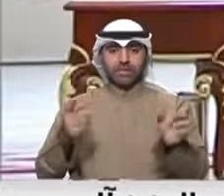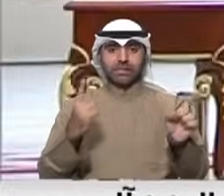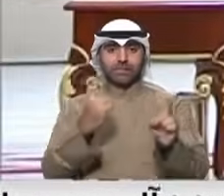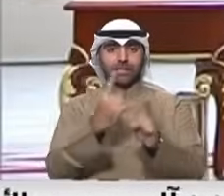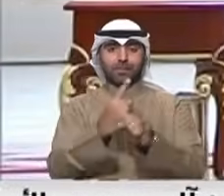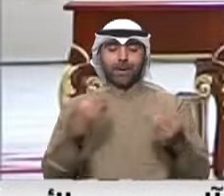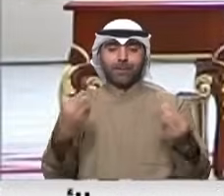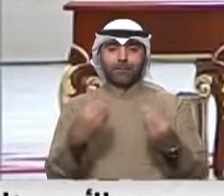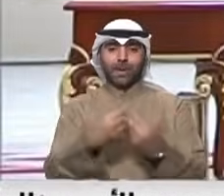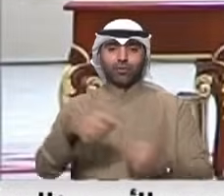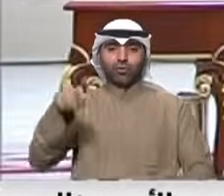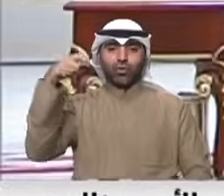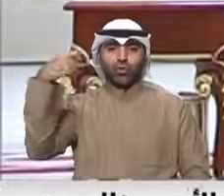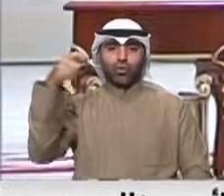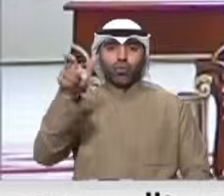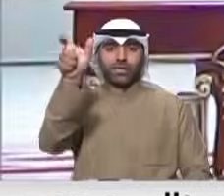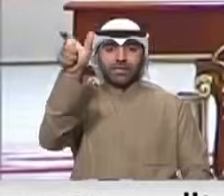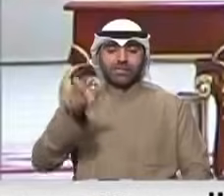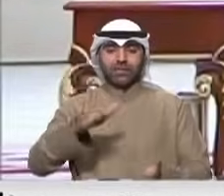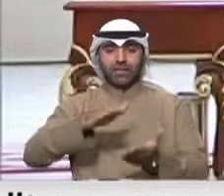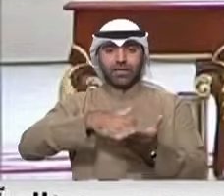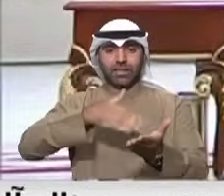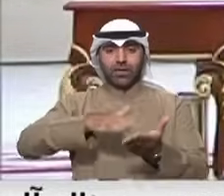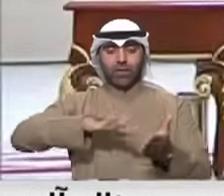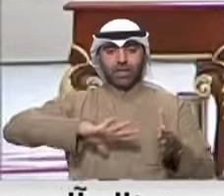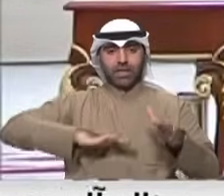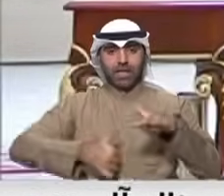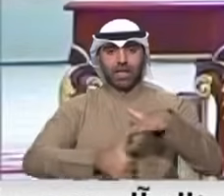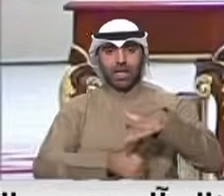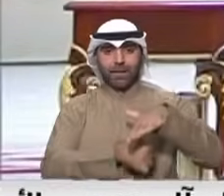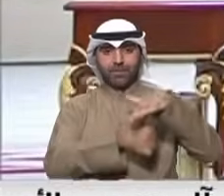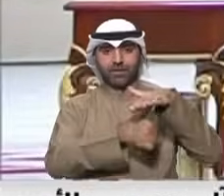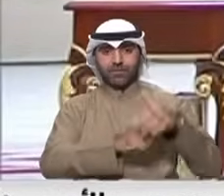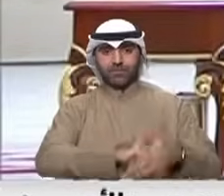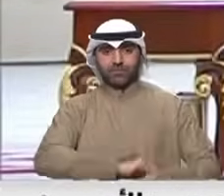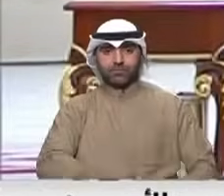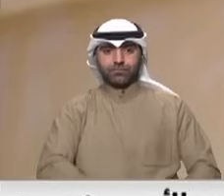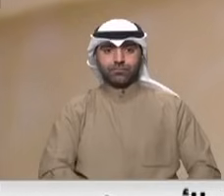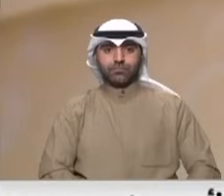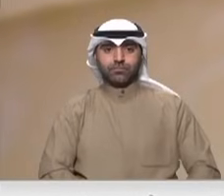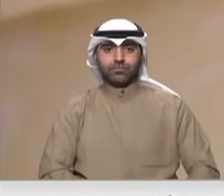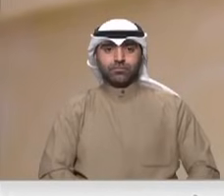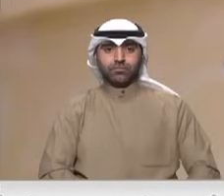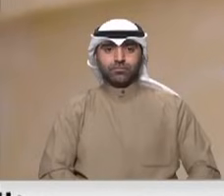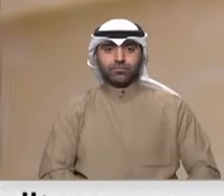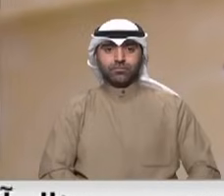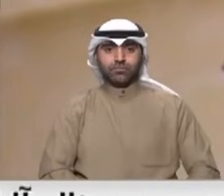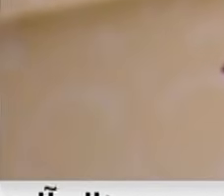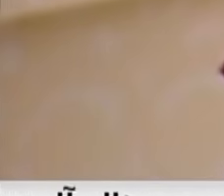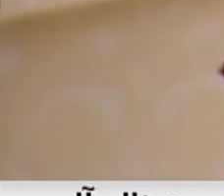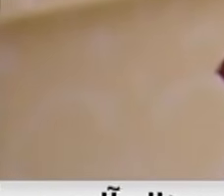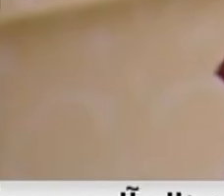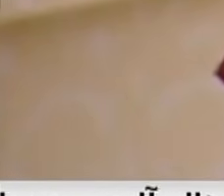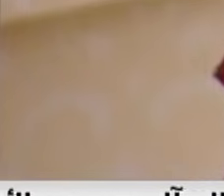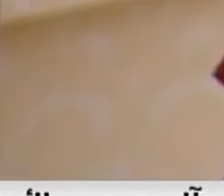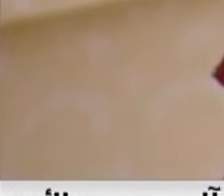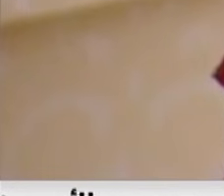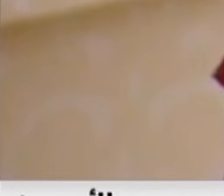معالي وزير شؤون الديوان الاميري الشيخ محمد العبد الله المبارك الصباح